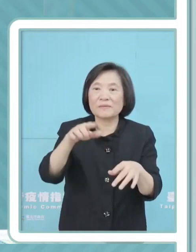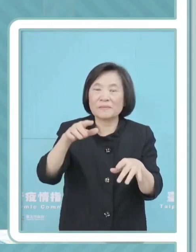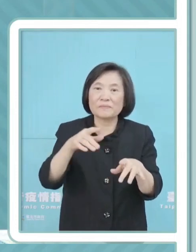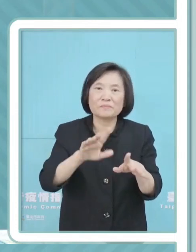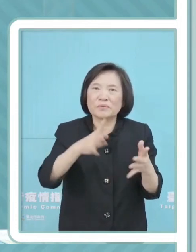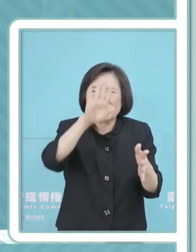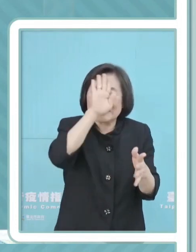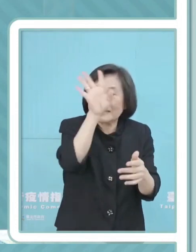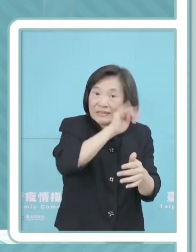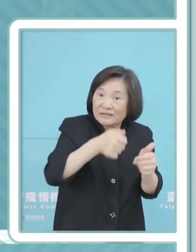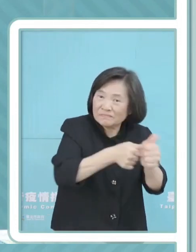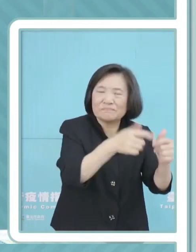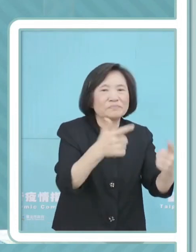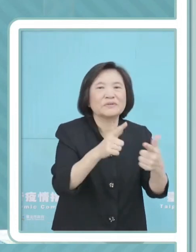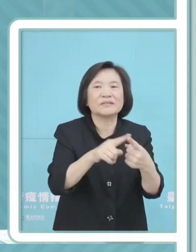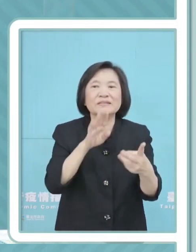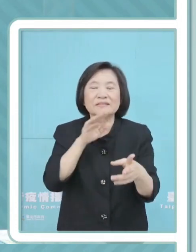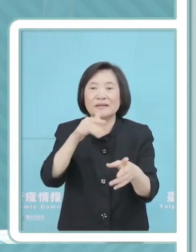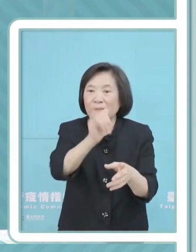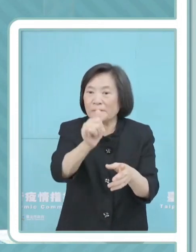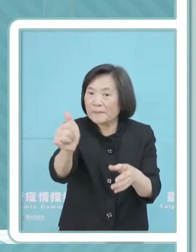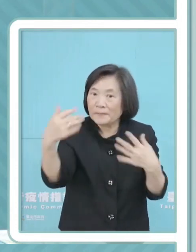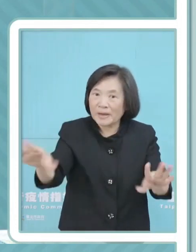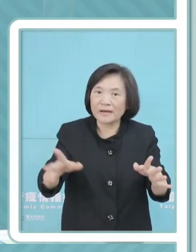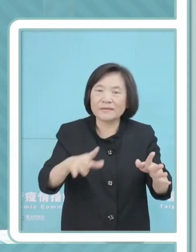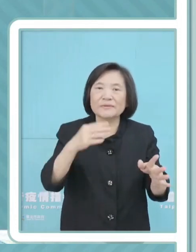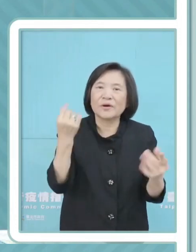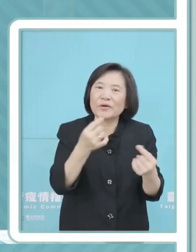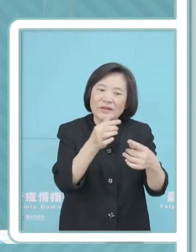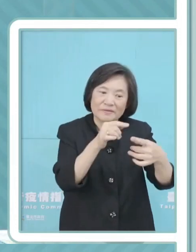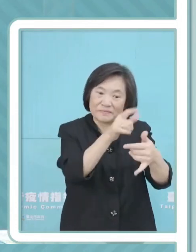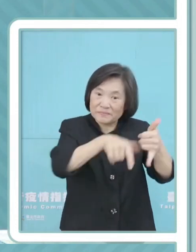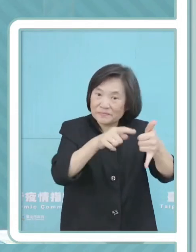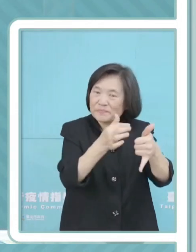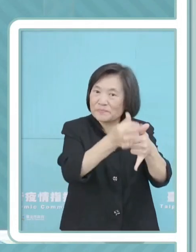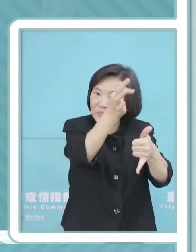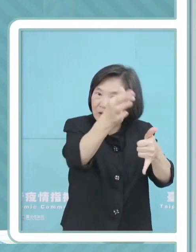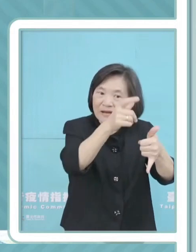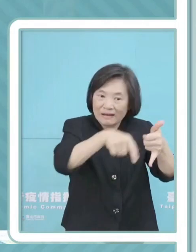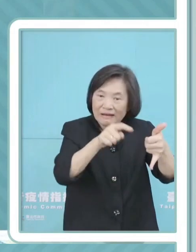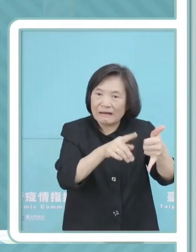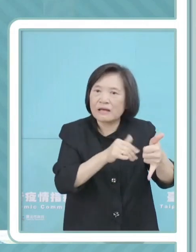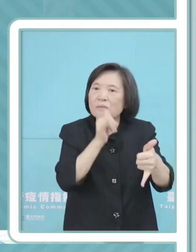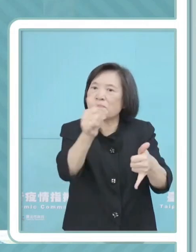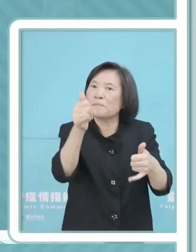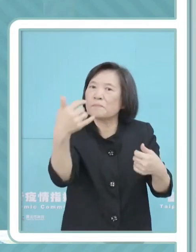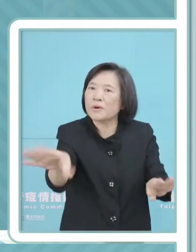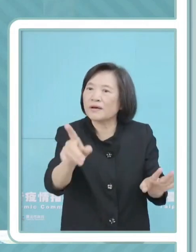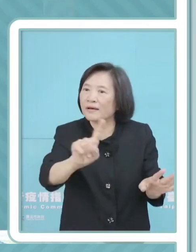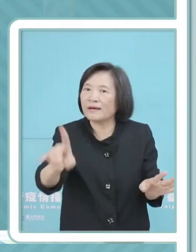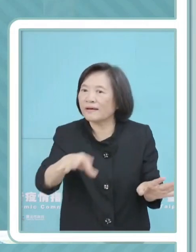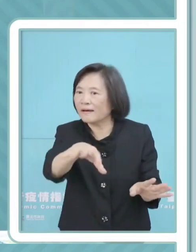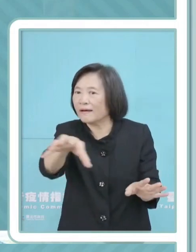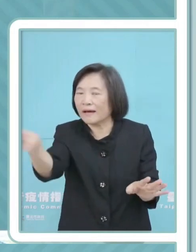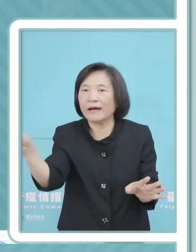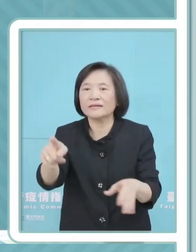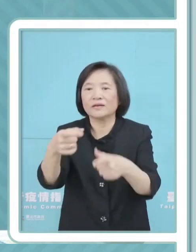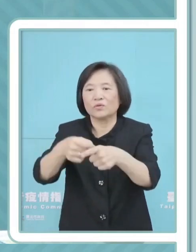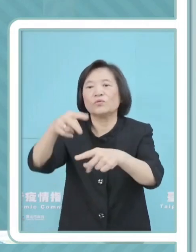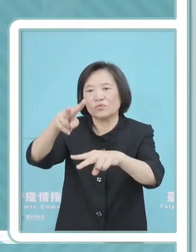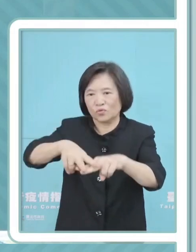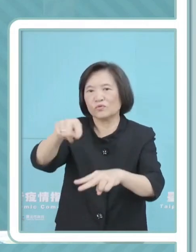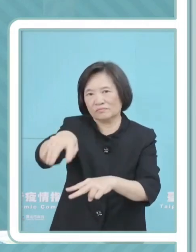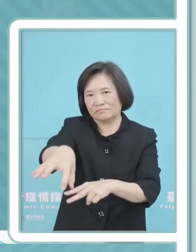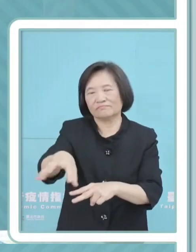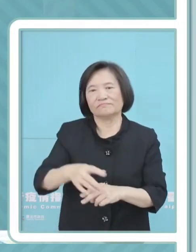疫调结果。所以每一个地方都是公布所谓的公共场域。那这个案子，包括我们最近